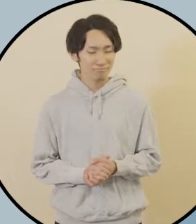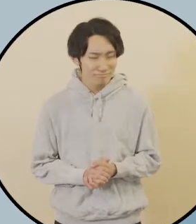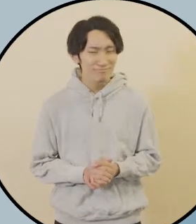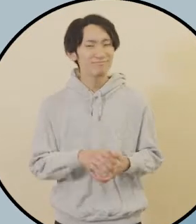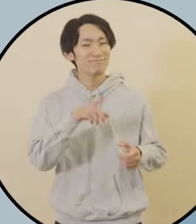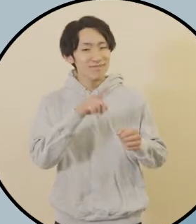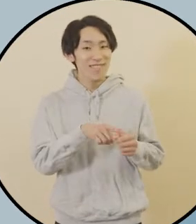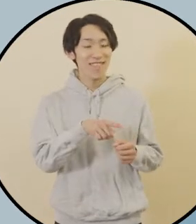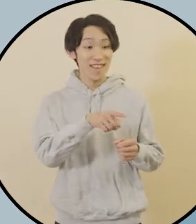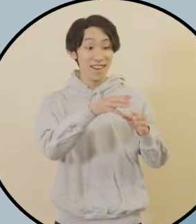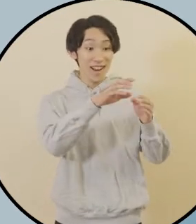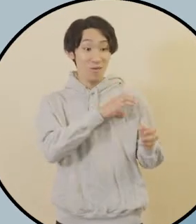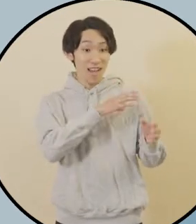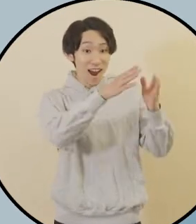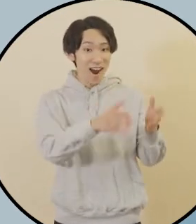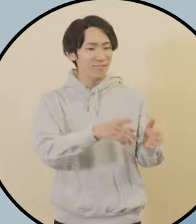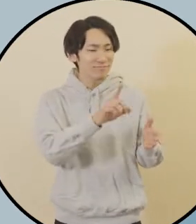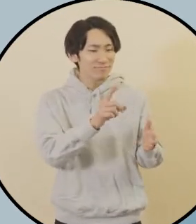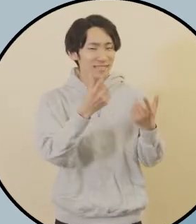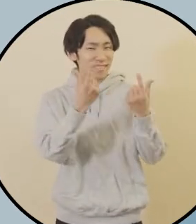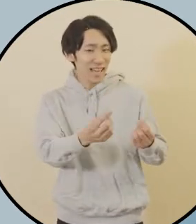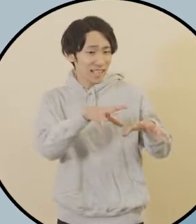はいっなんで結構